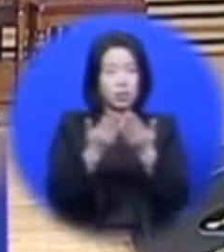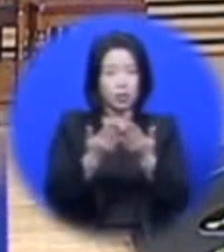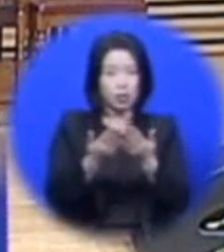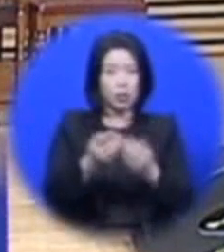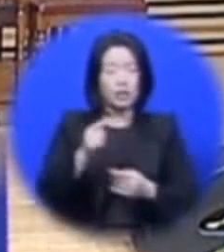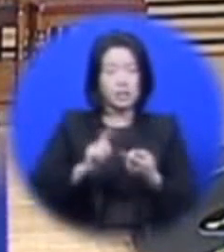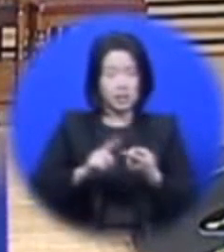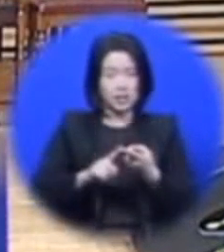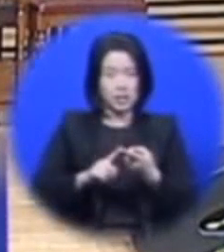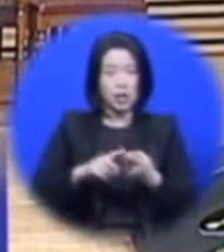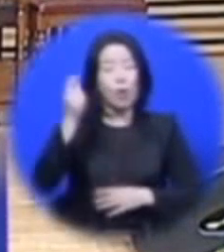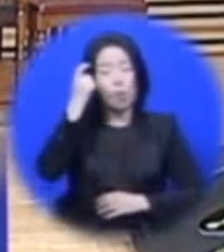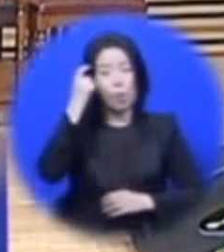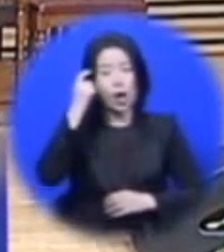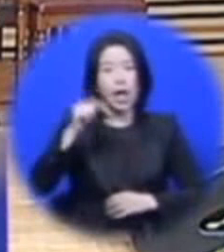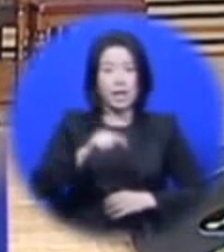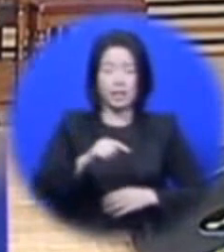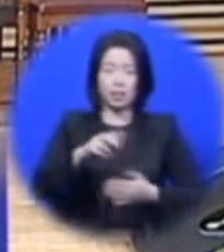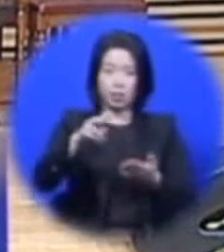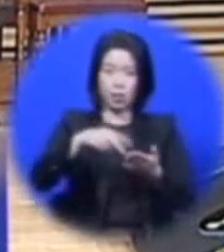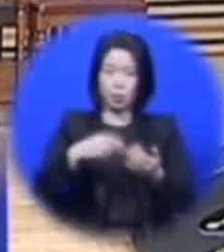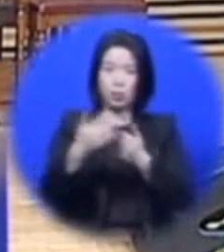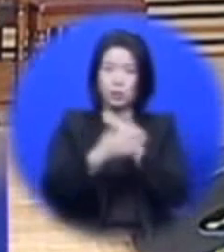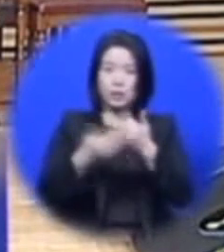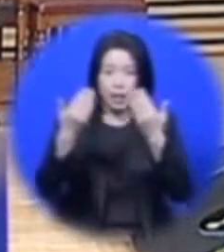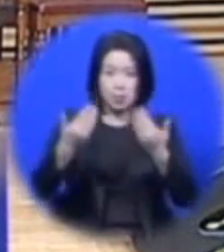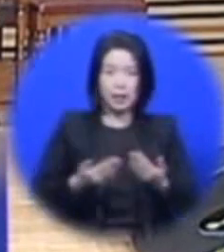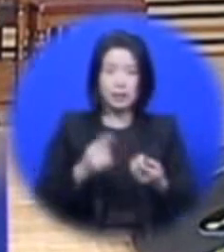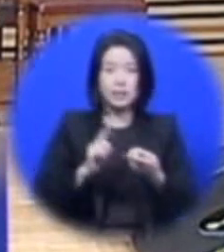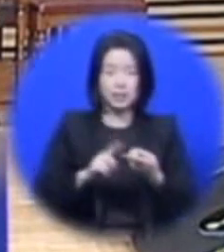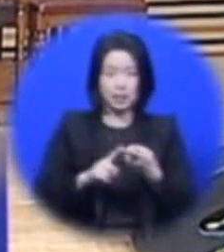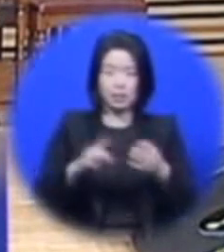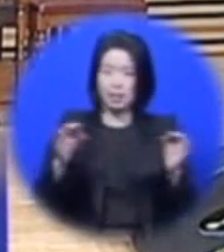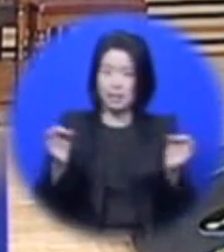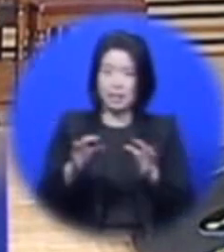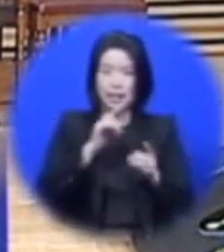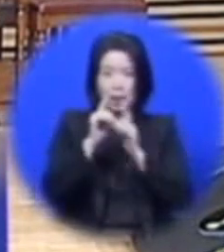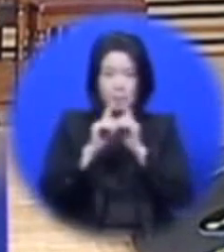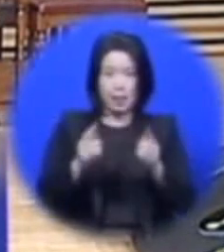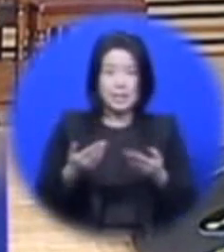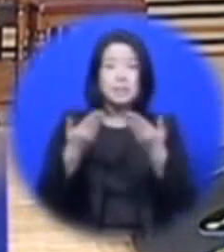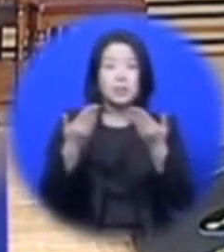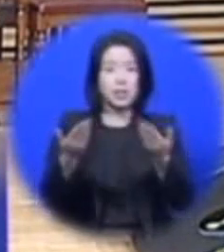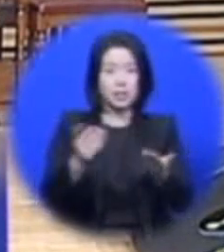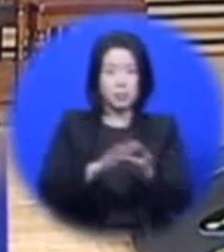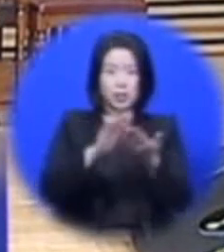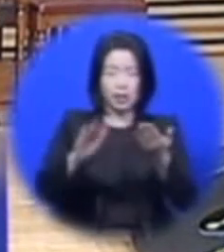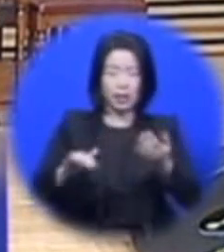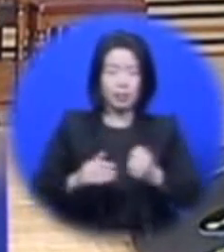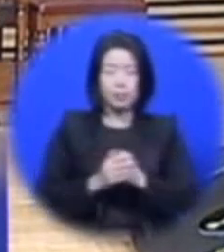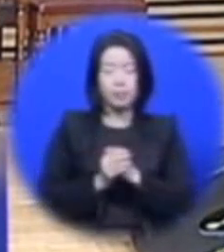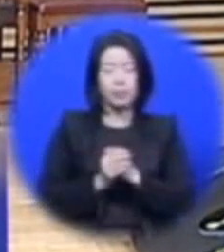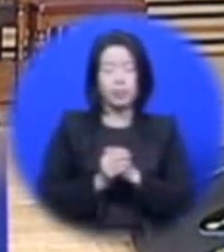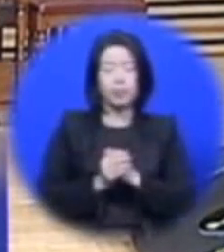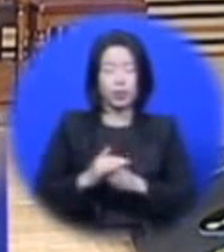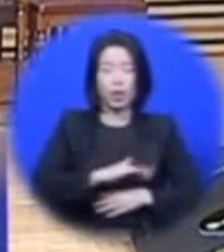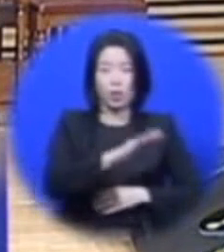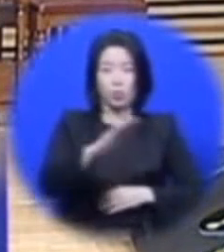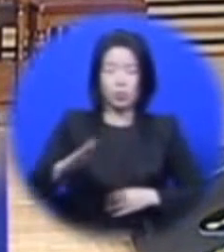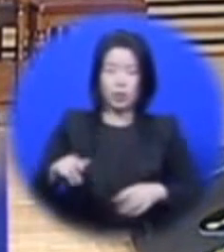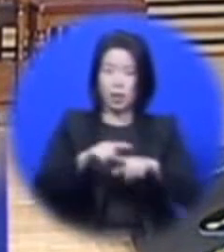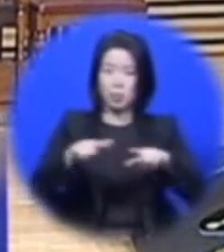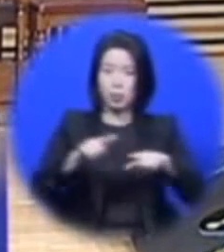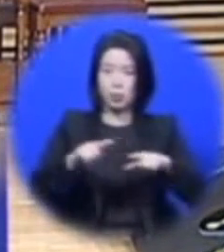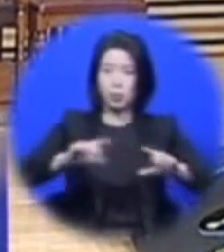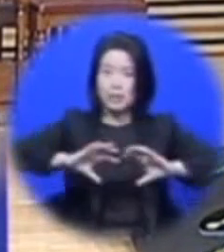우리가 읽고 은혜를 받는 것인지 잠깐 말씀을 먼저 드리겠습니다. 우리가 흔히